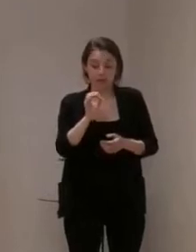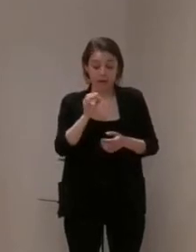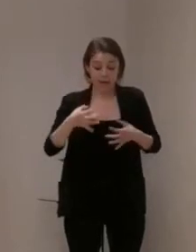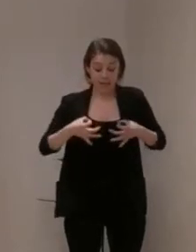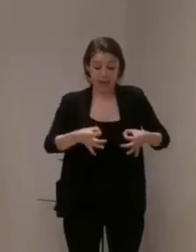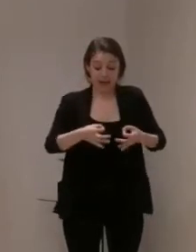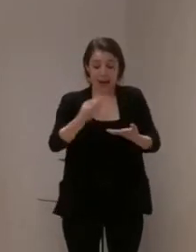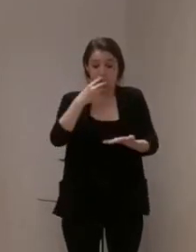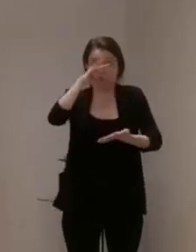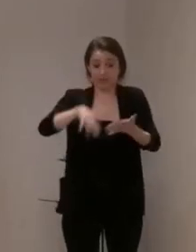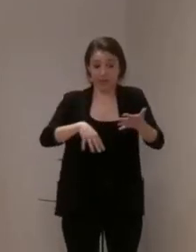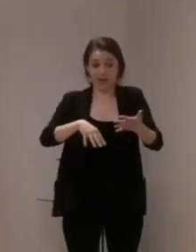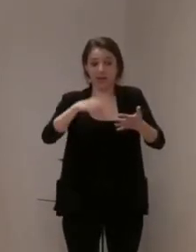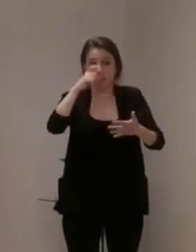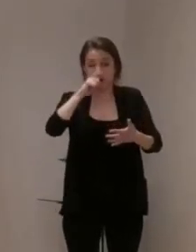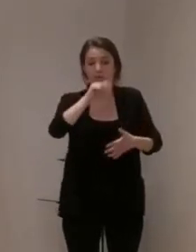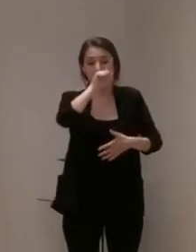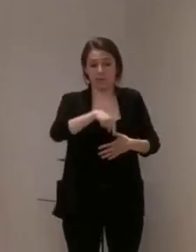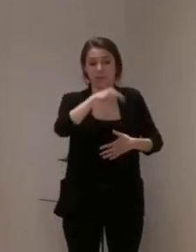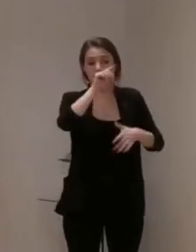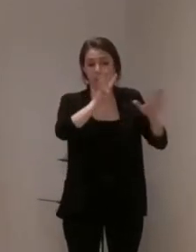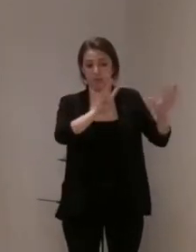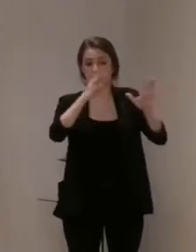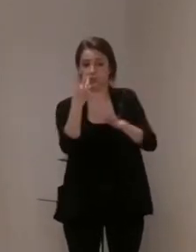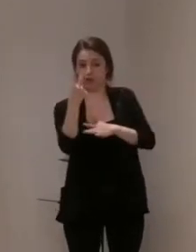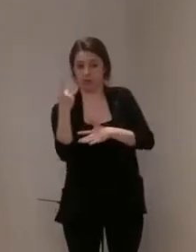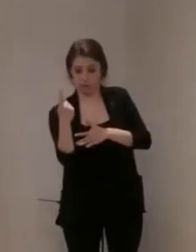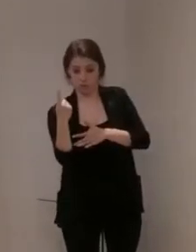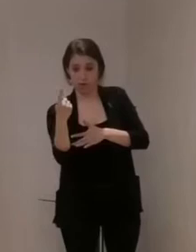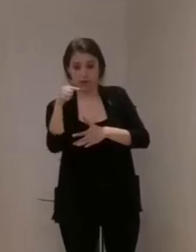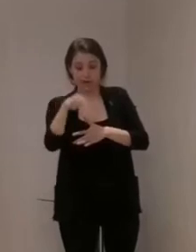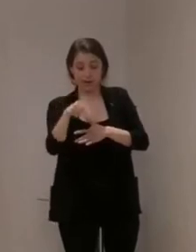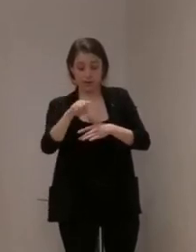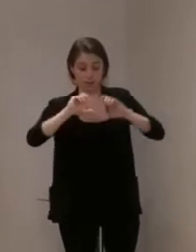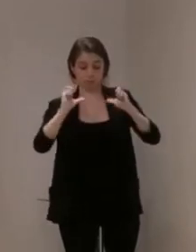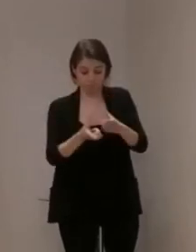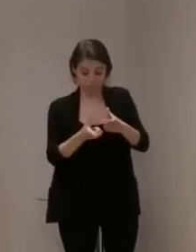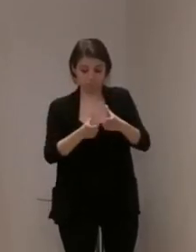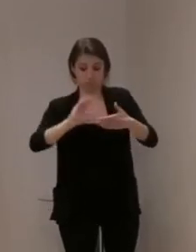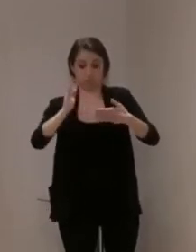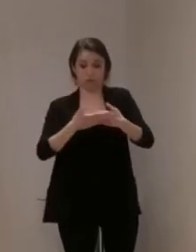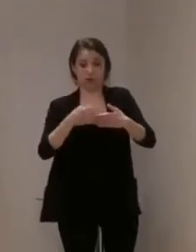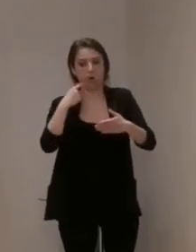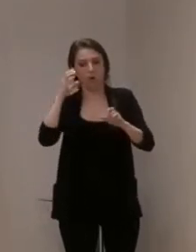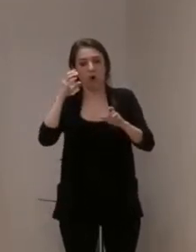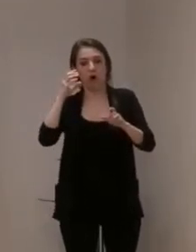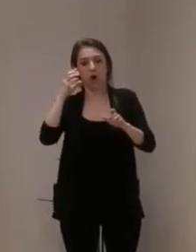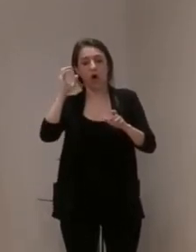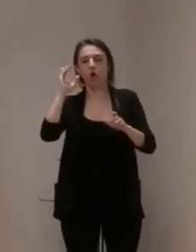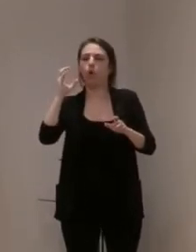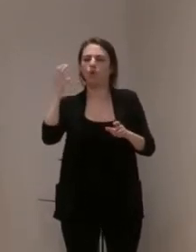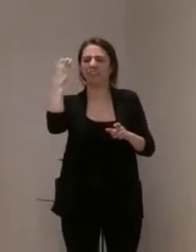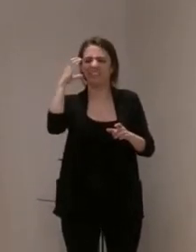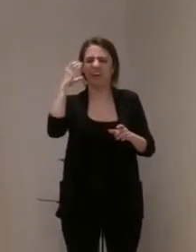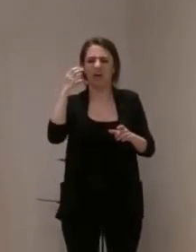l'any 1941, després de 20 anys dedicat a la repressió del comunisme i d'haver fet un curs